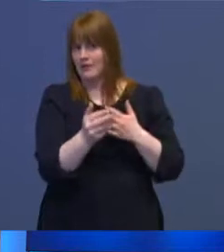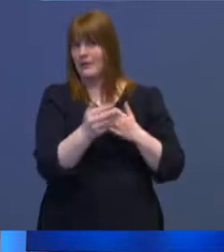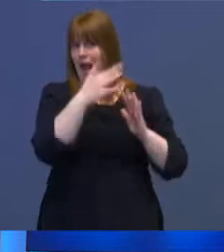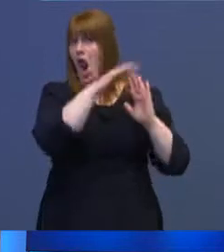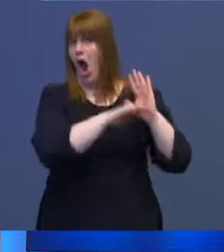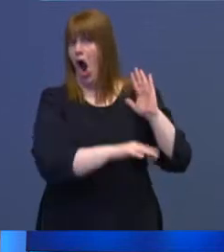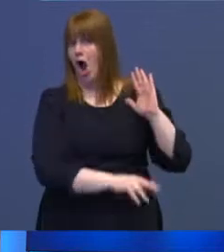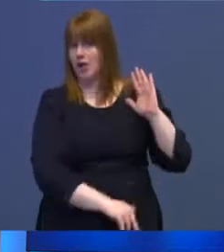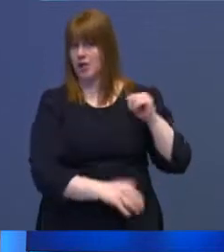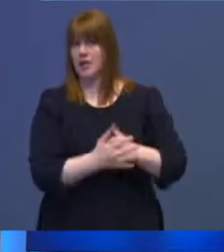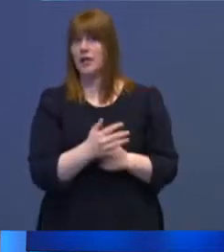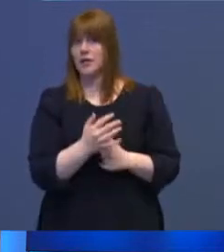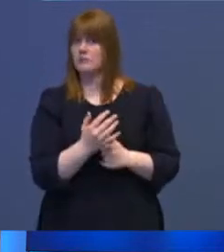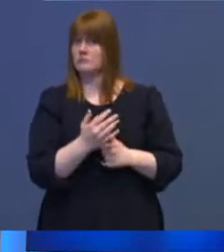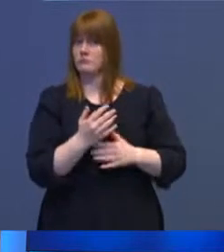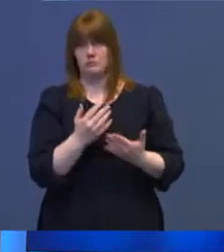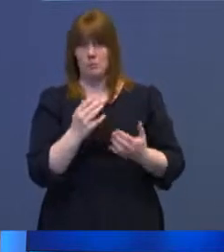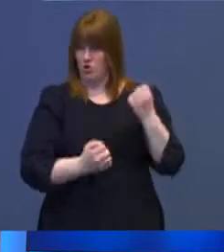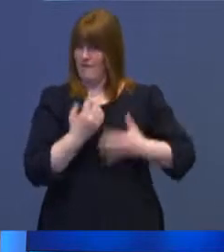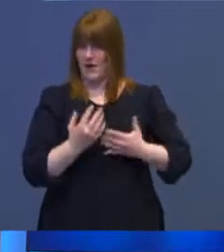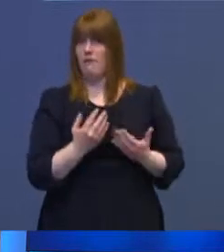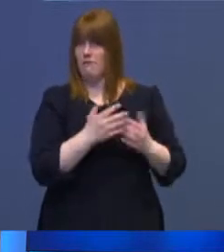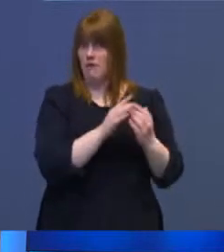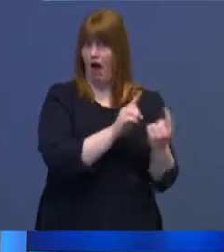den avstand vi tar til det,